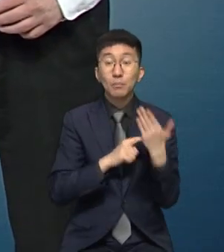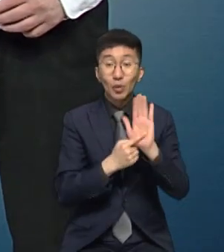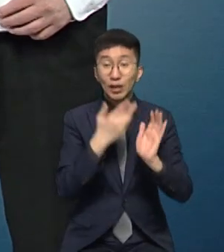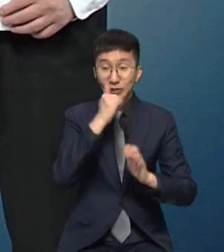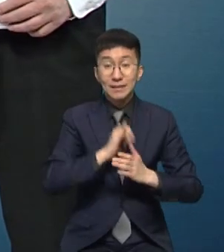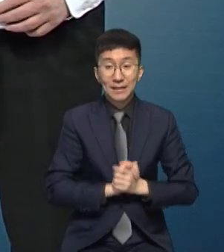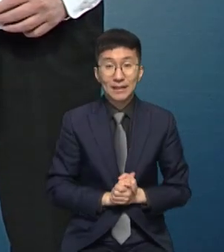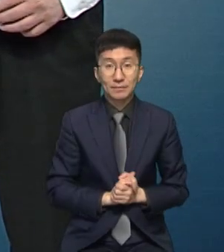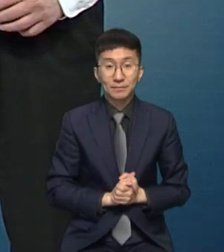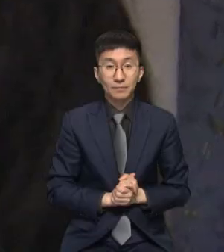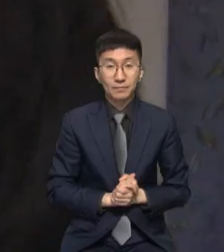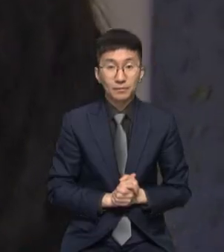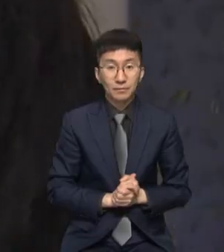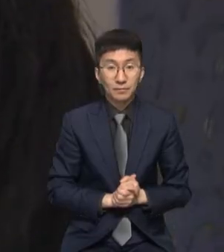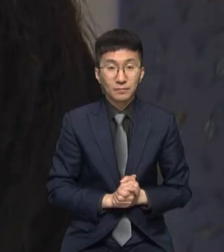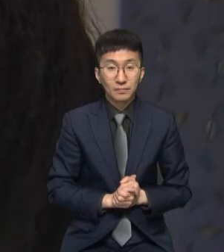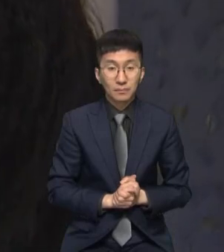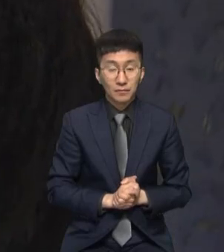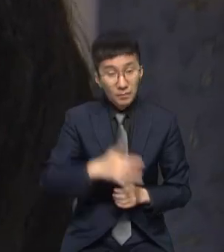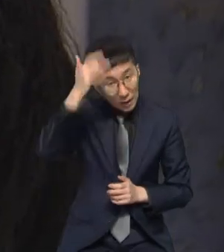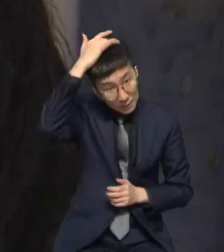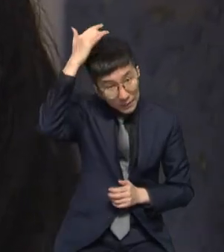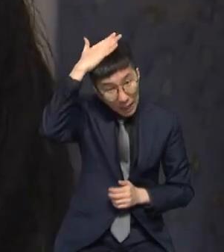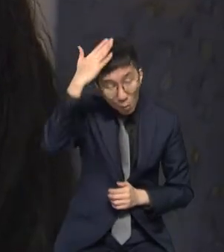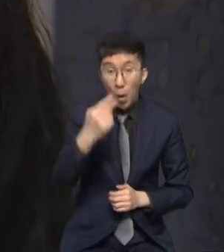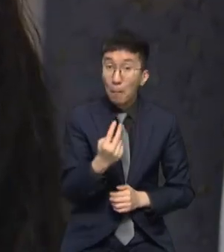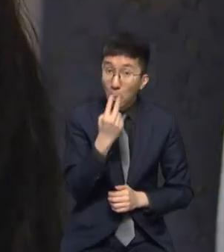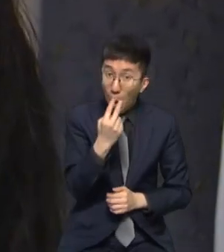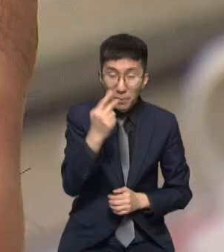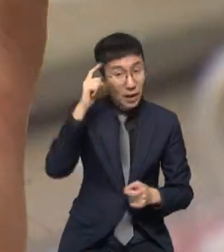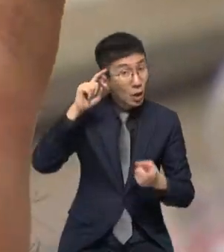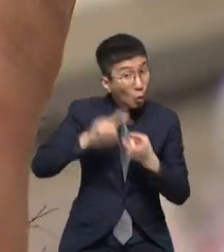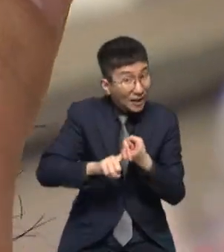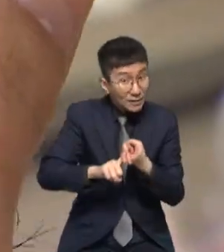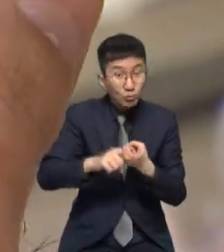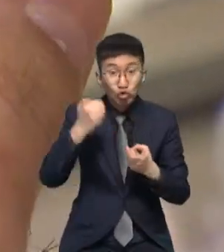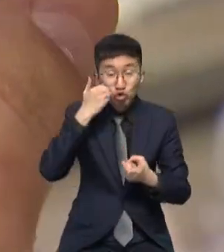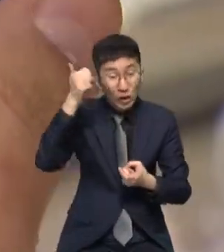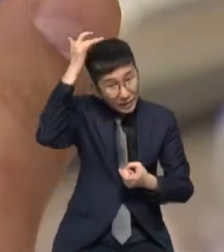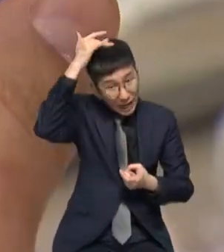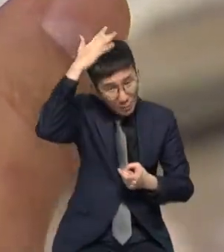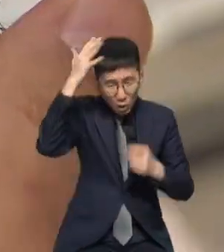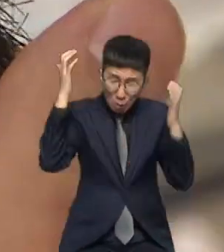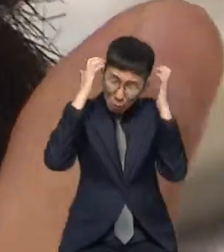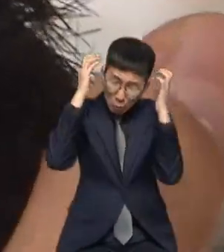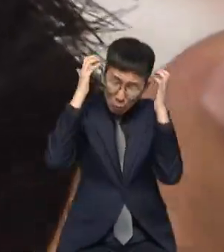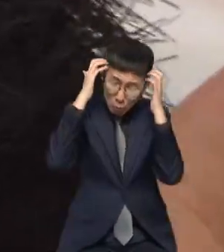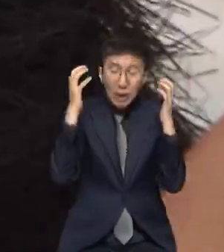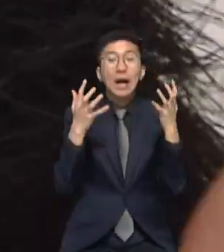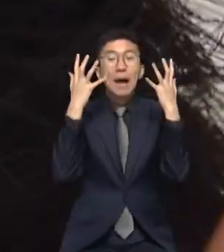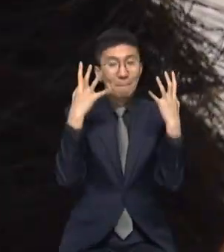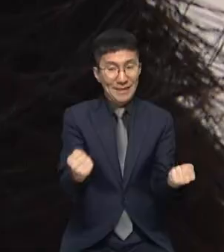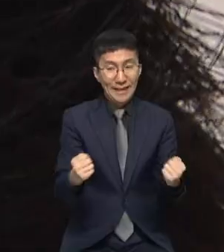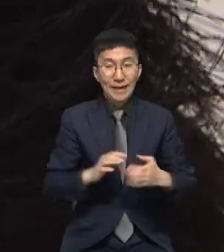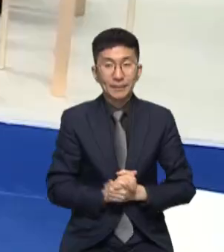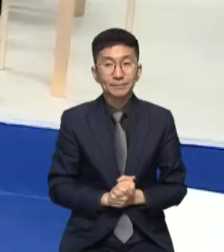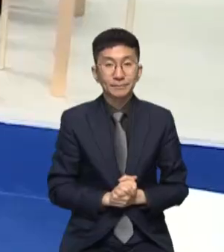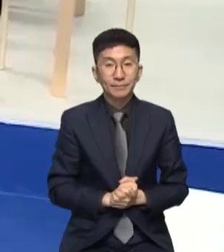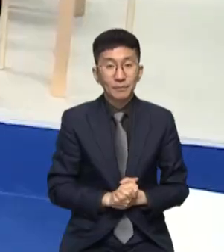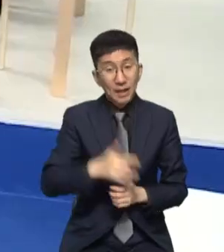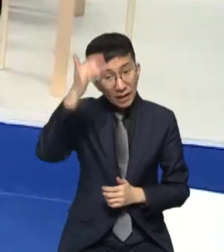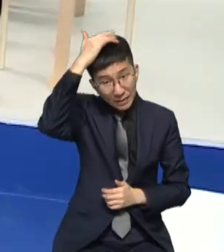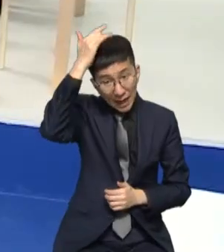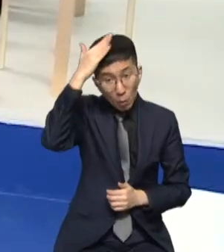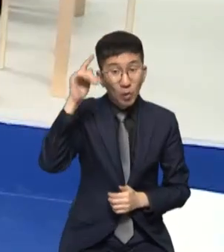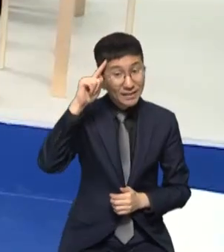팀의 판단입니다. 탈모 보험 공약에 관심이 높은 건 탈모로 고생하는 분들이 많다는 방증입니다. 탈모